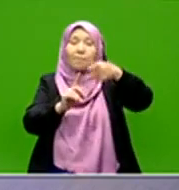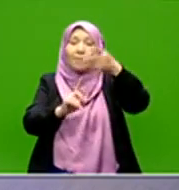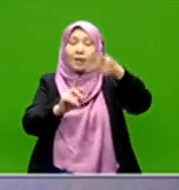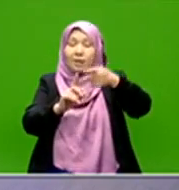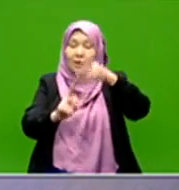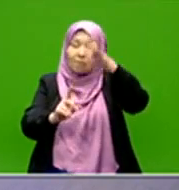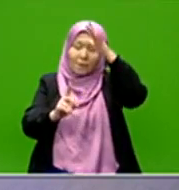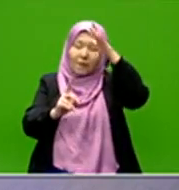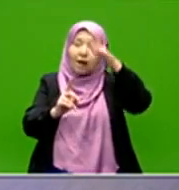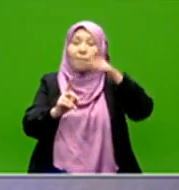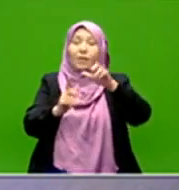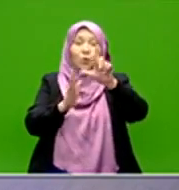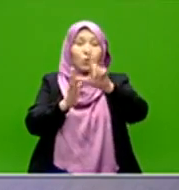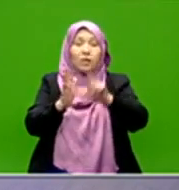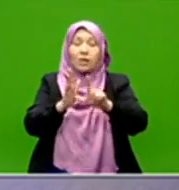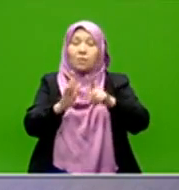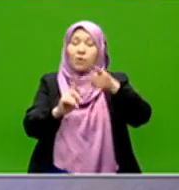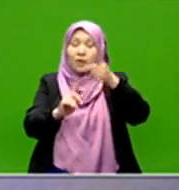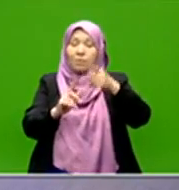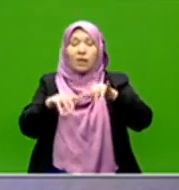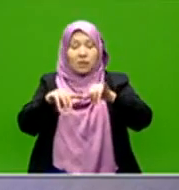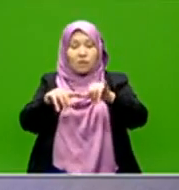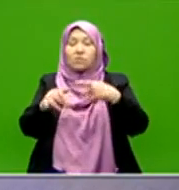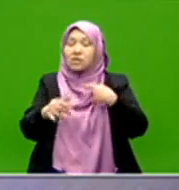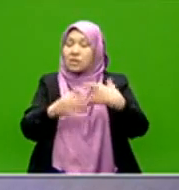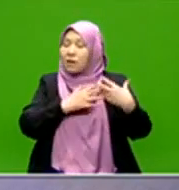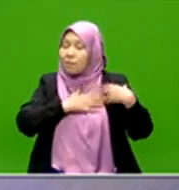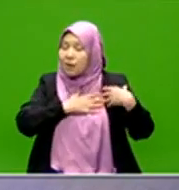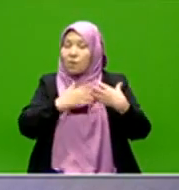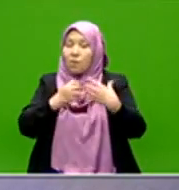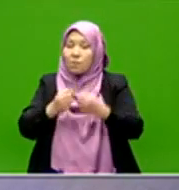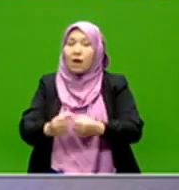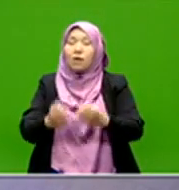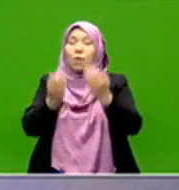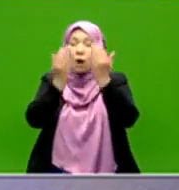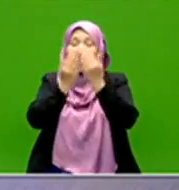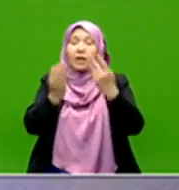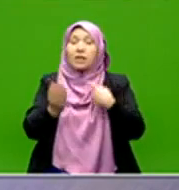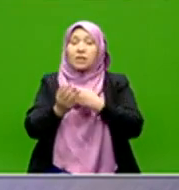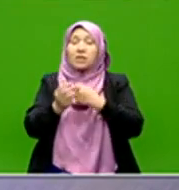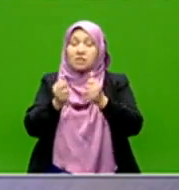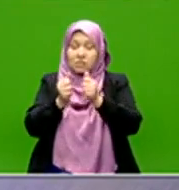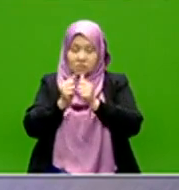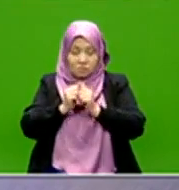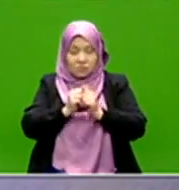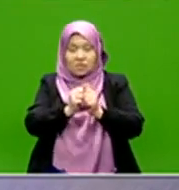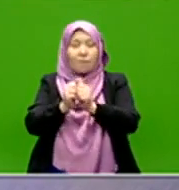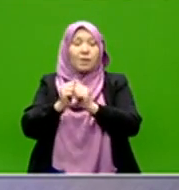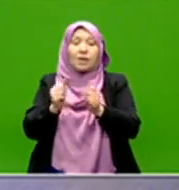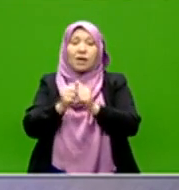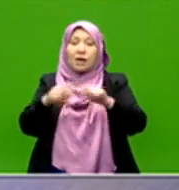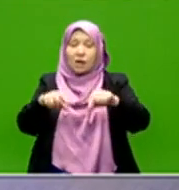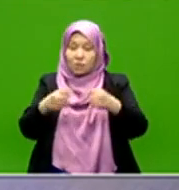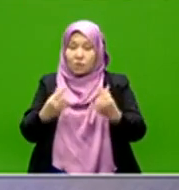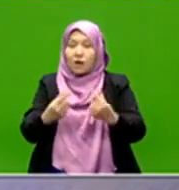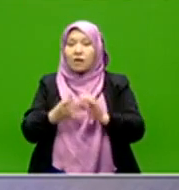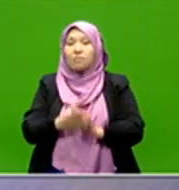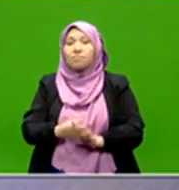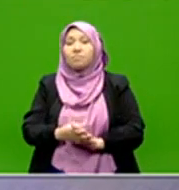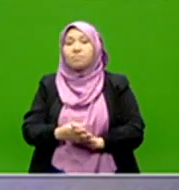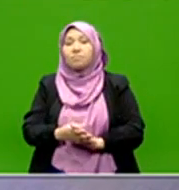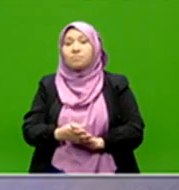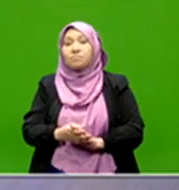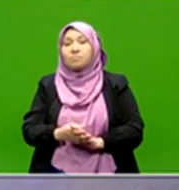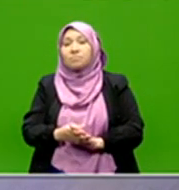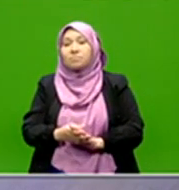mertua di Pulau Pinang, terus kita berkorban. Doakan kita semua bersama Al-Quran. Kita bertemu lagi. Pertama yang